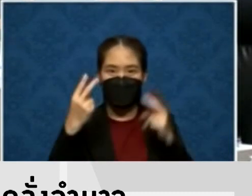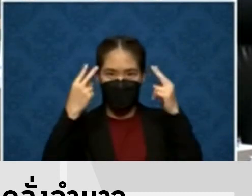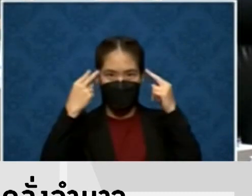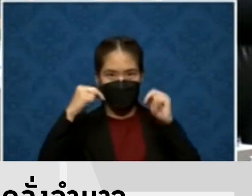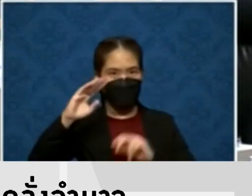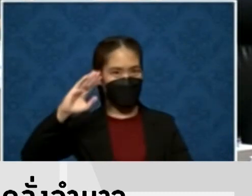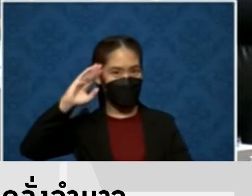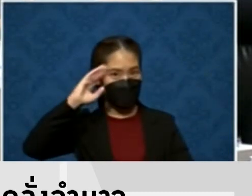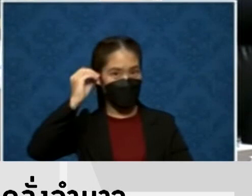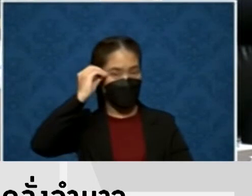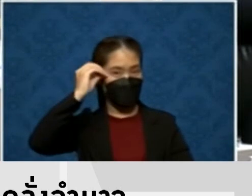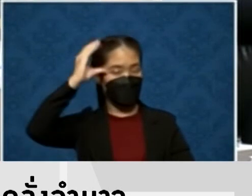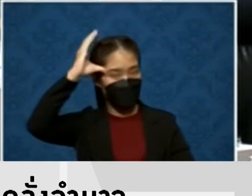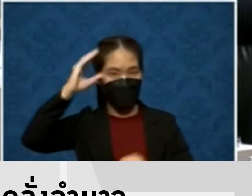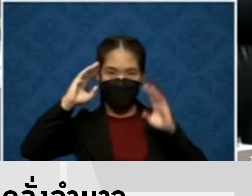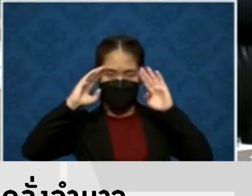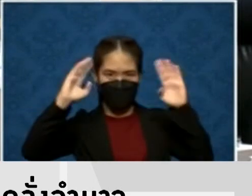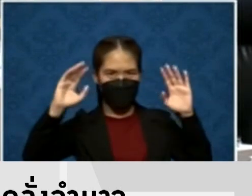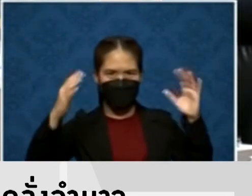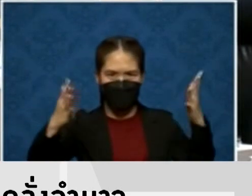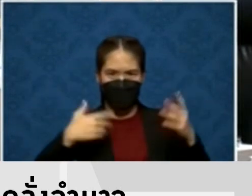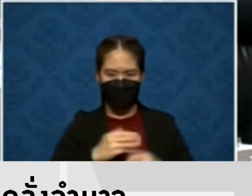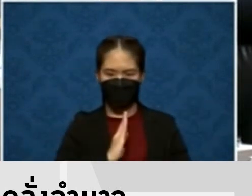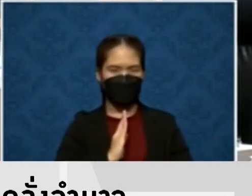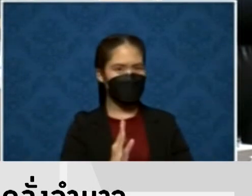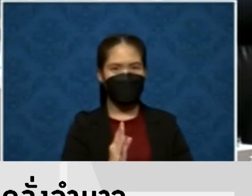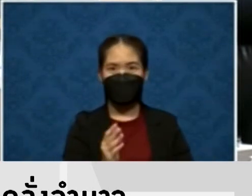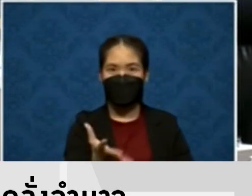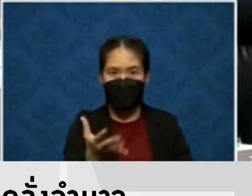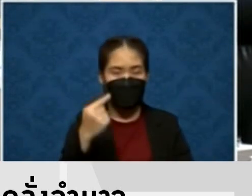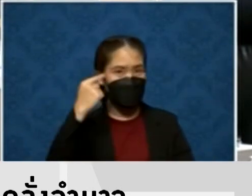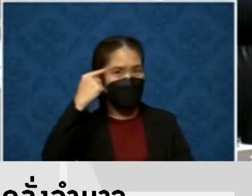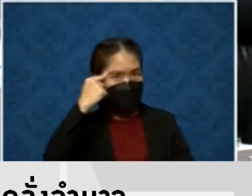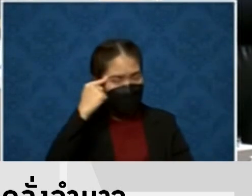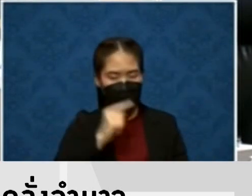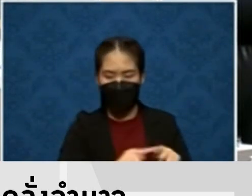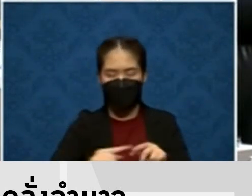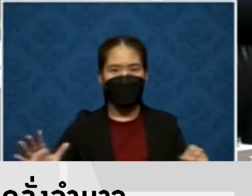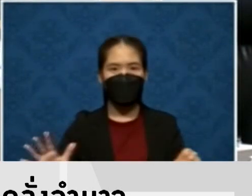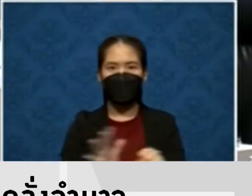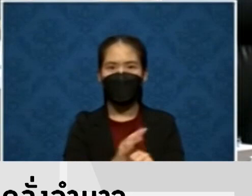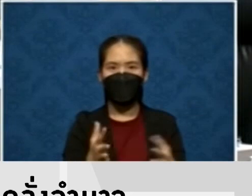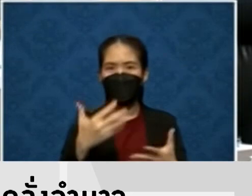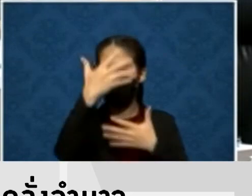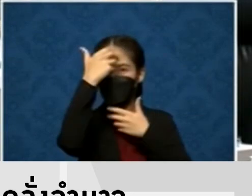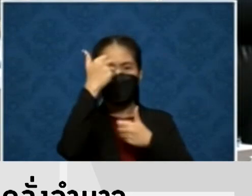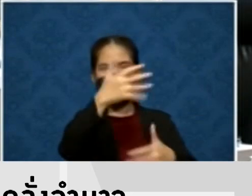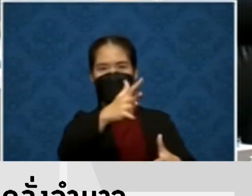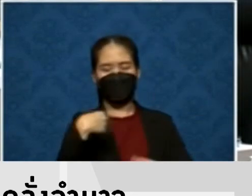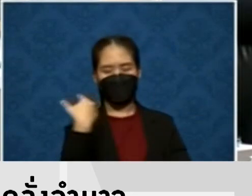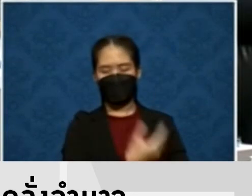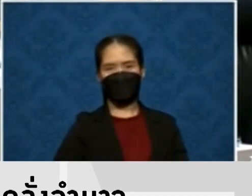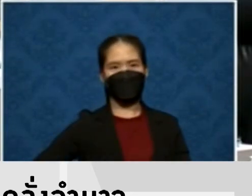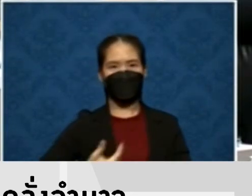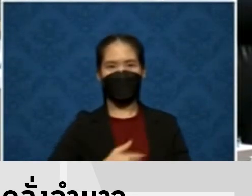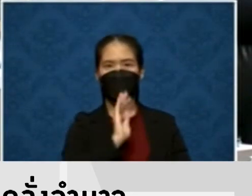ไร้ความสามารถความไม่ซื่อสัตย์จริตความไม่รอบคอบระมัดระวังไม่สนใจต่อชีวิตและสุขภา